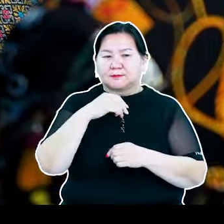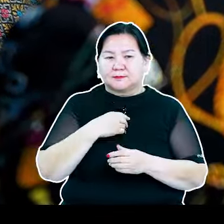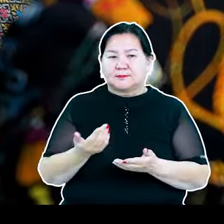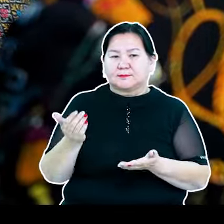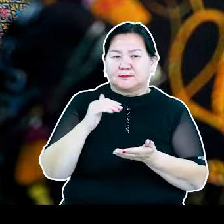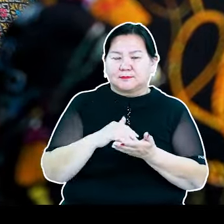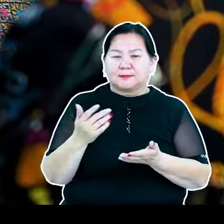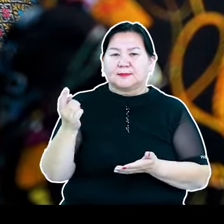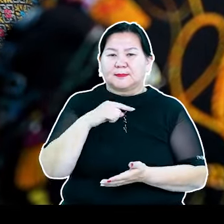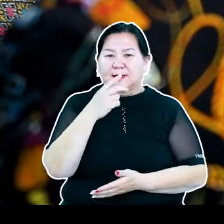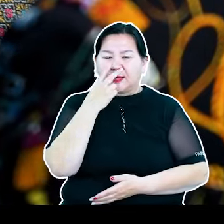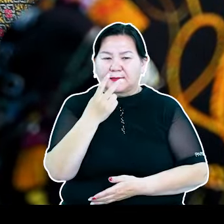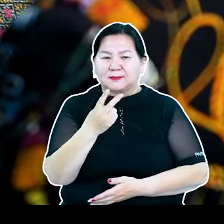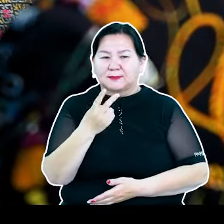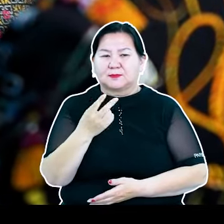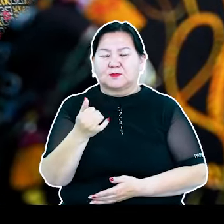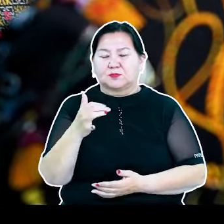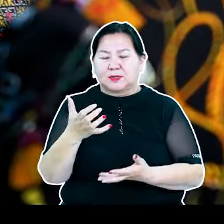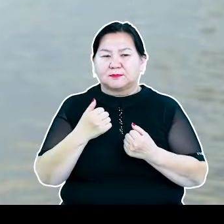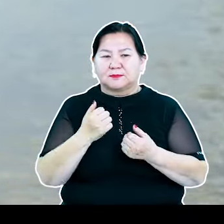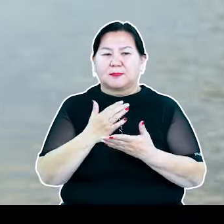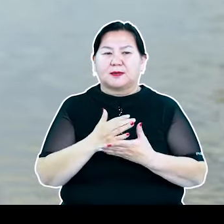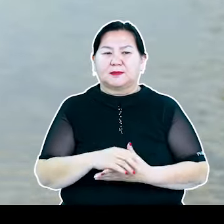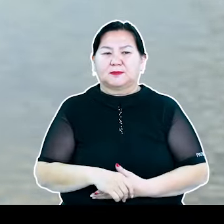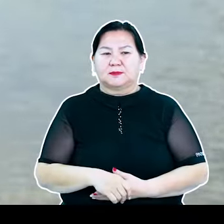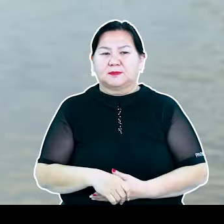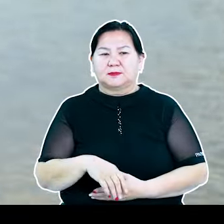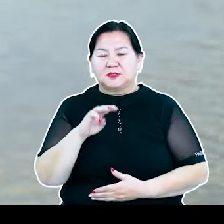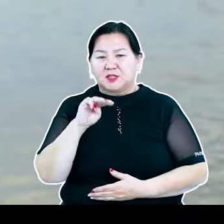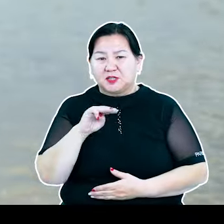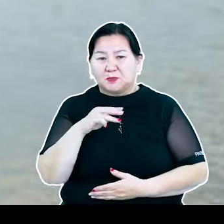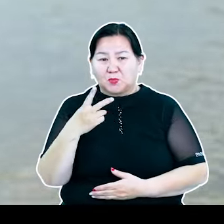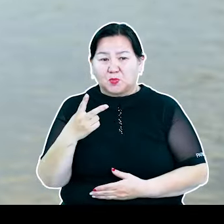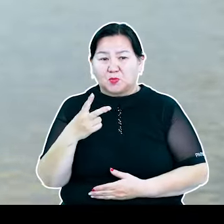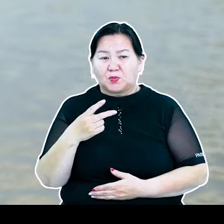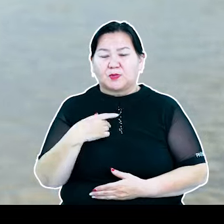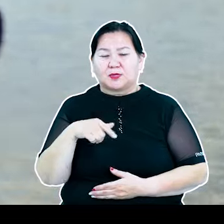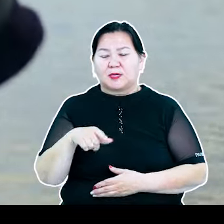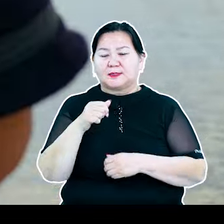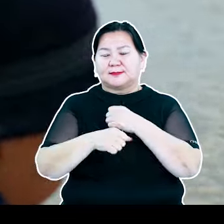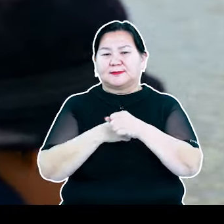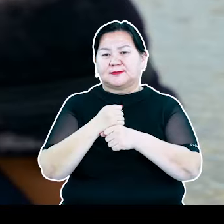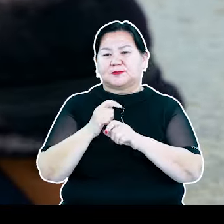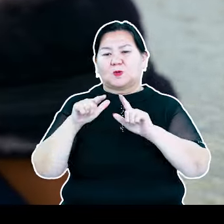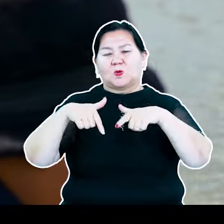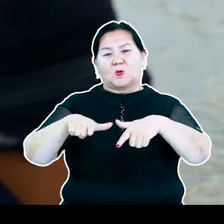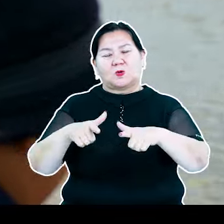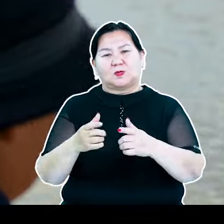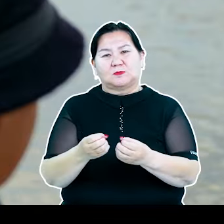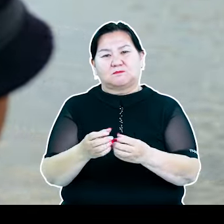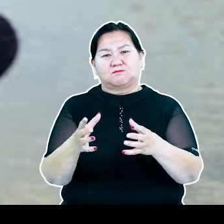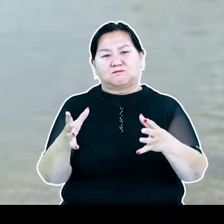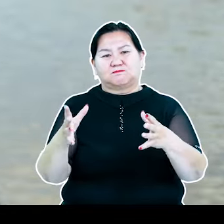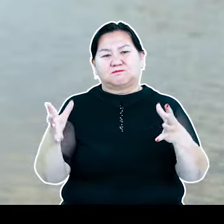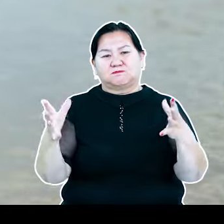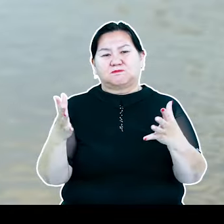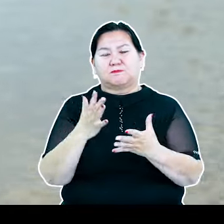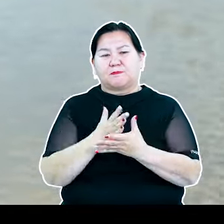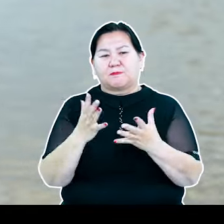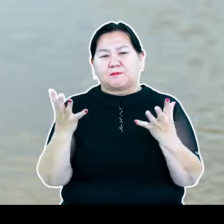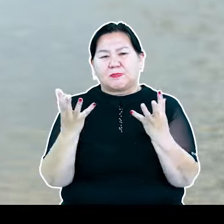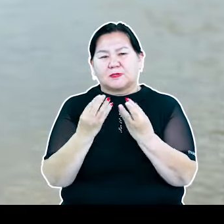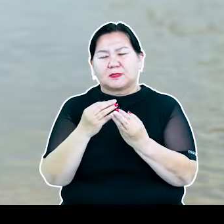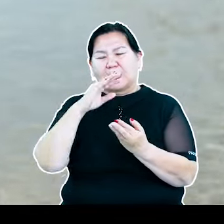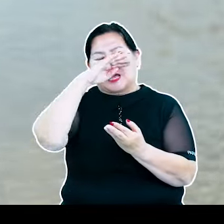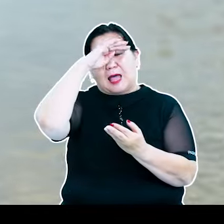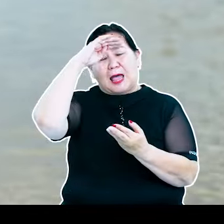гэж ирээд ингэж их талрсныг харсан байхгүй юу? Хөөх, тийм үү? Тэгвэл энэ жил голын ус маань их л багасч байгаа юм байна да.